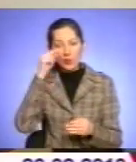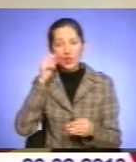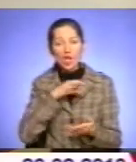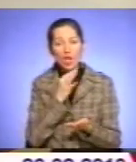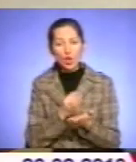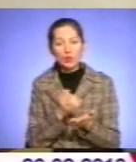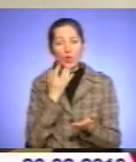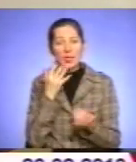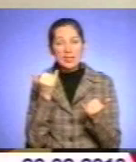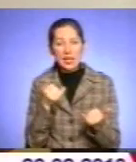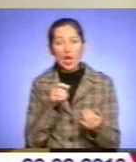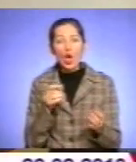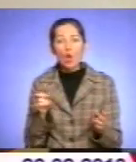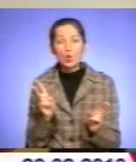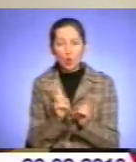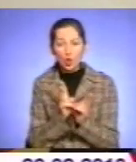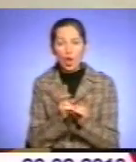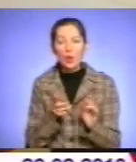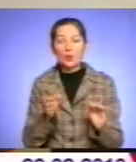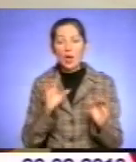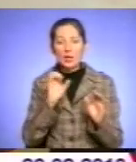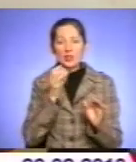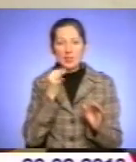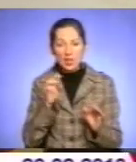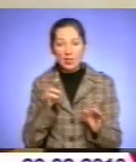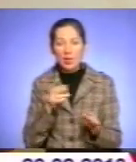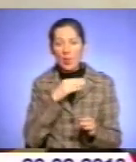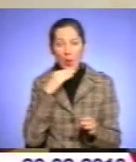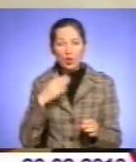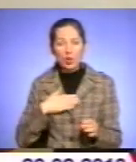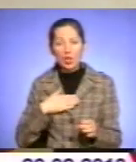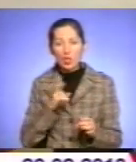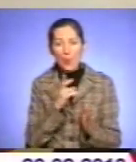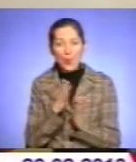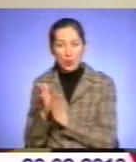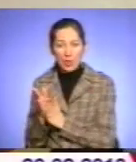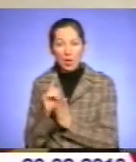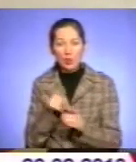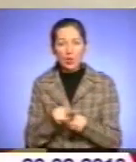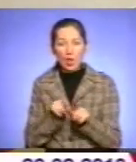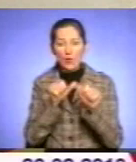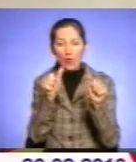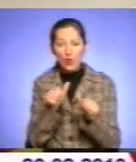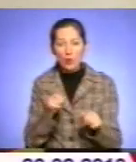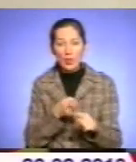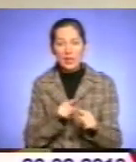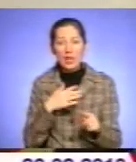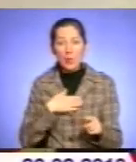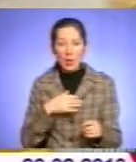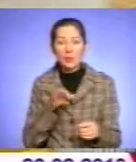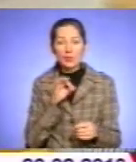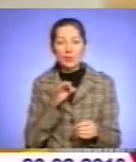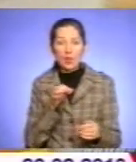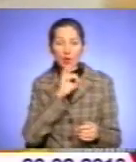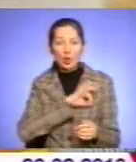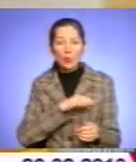коли зараз я зустрічаю на сайтах багатьох наших дитячих бібліотек України, ті самі форми, які ми застосовуємося в бібліотеці, нам це приємно.